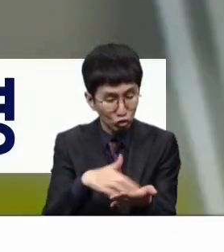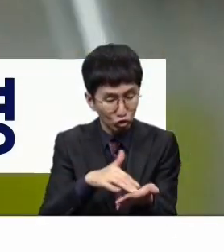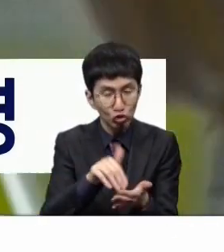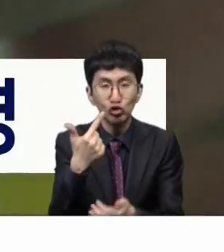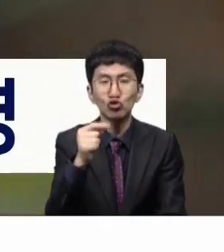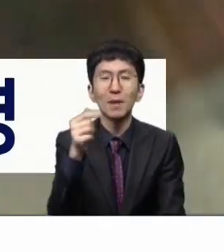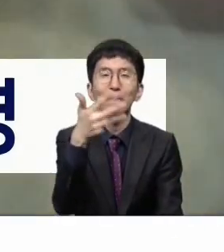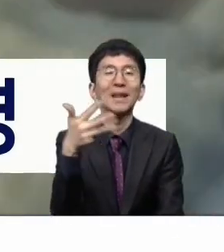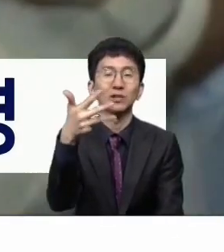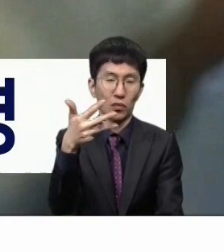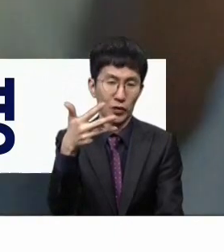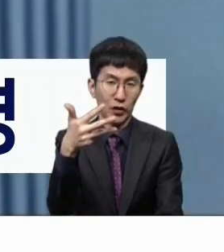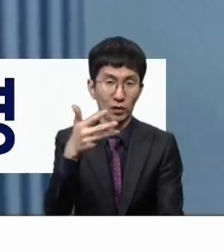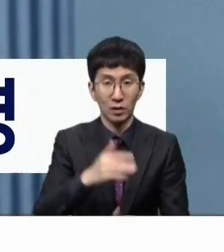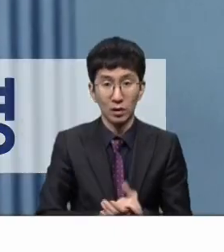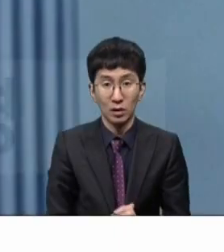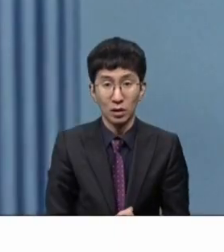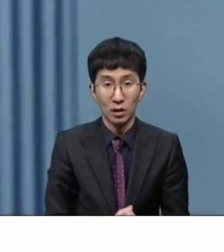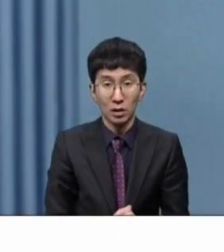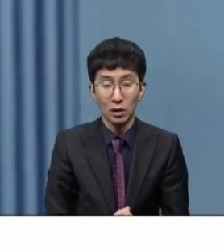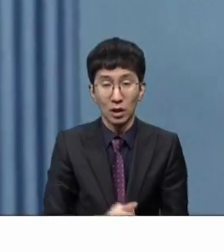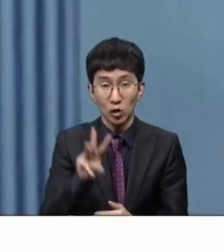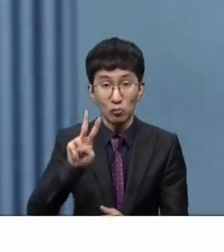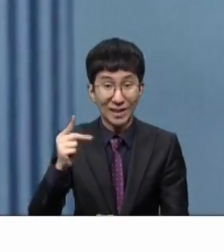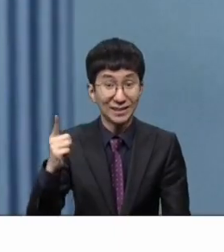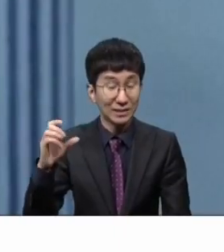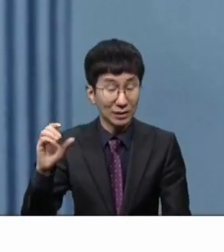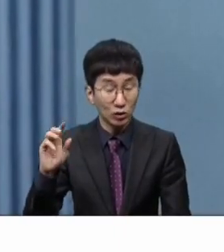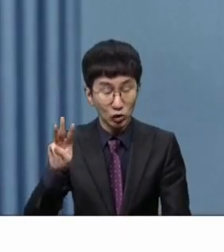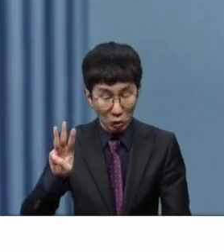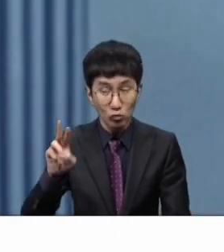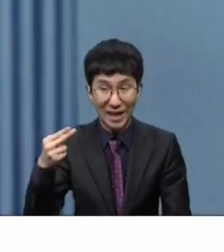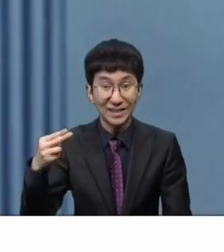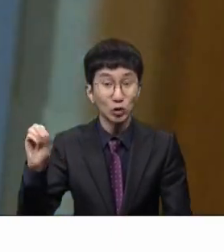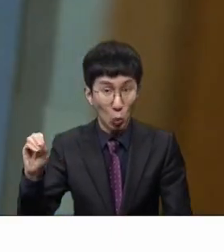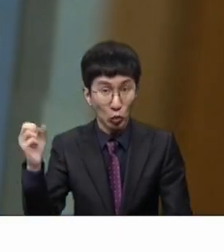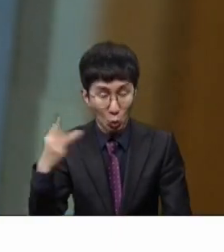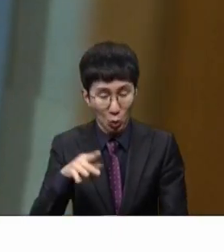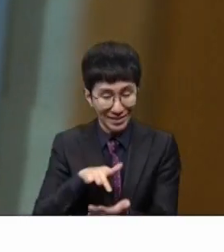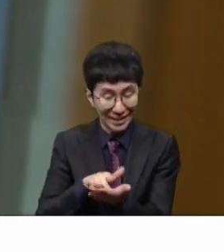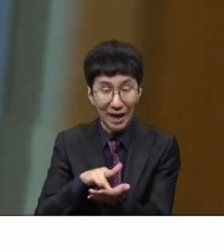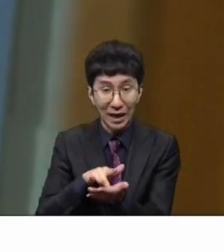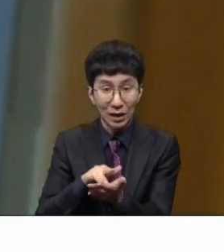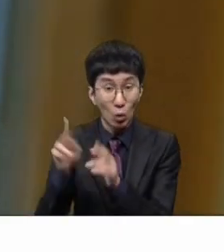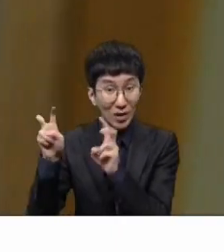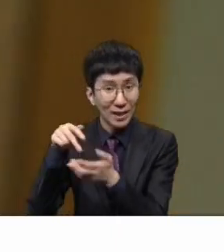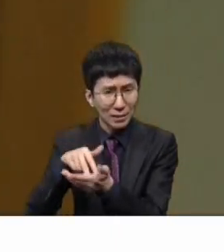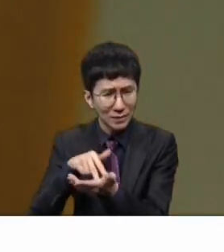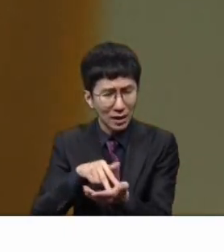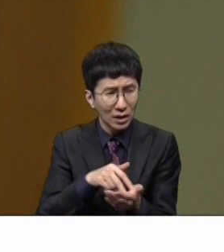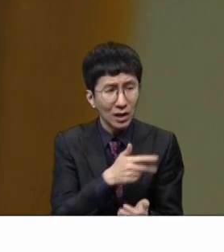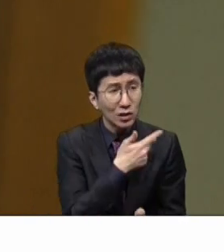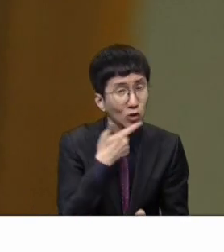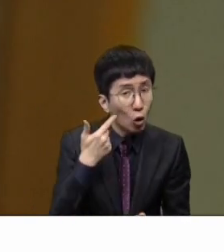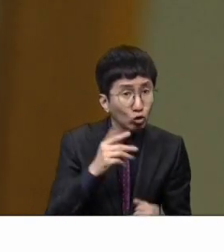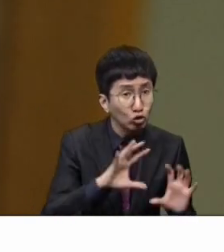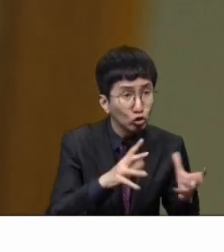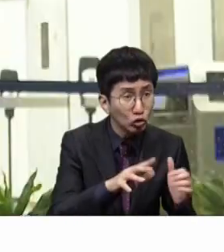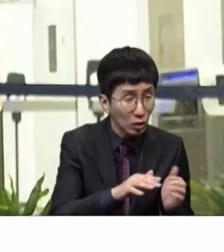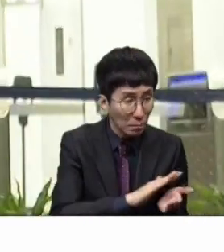넘었습니다. 세계 보건기구와 제약회사들은 영국발 코로나19 변이 바이러스에 대한 연구에